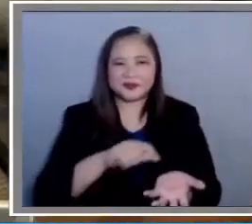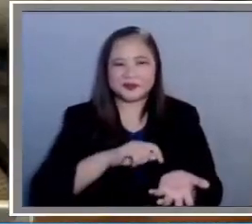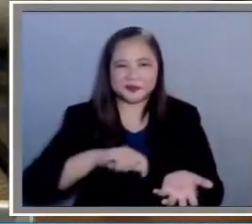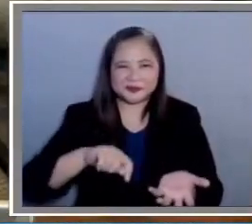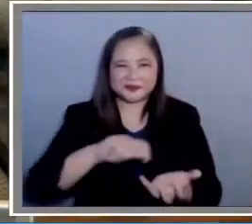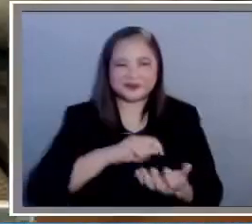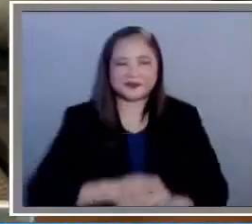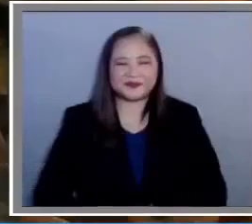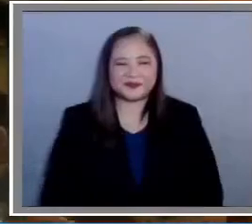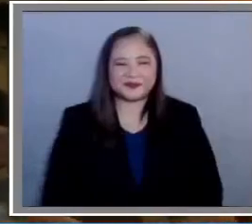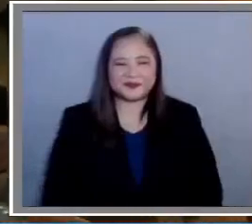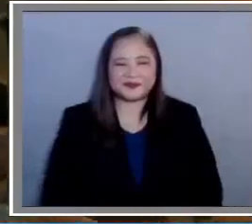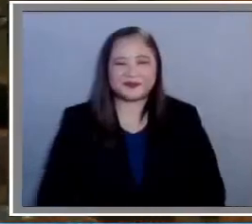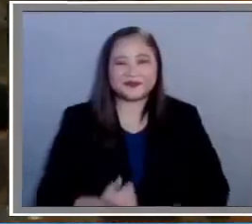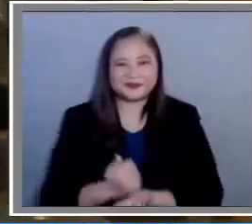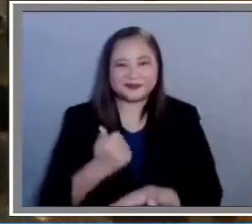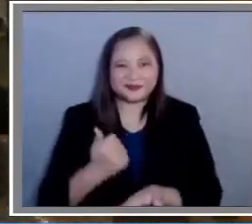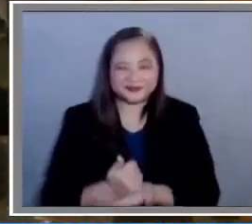Garlic.